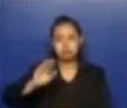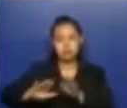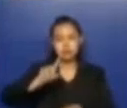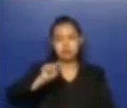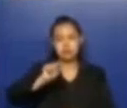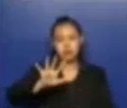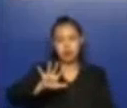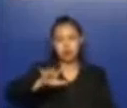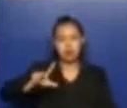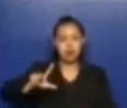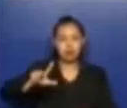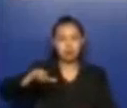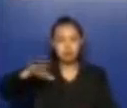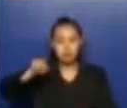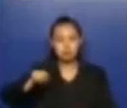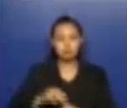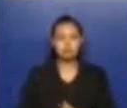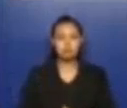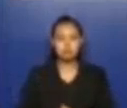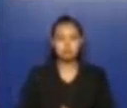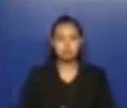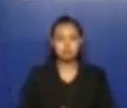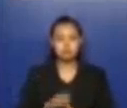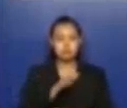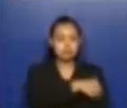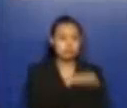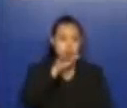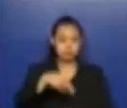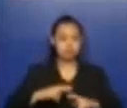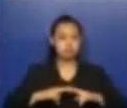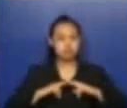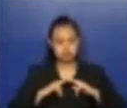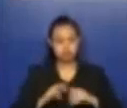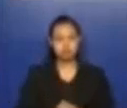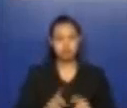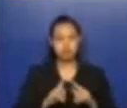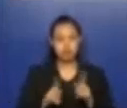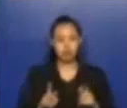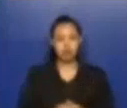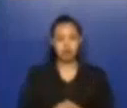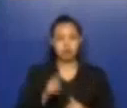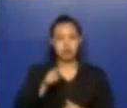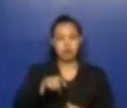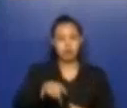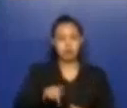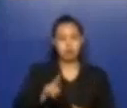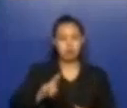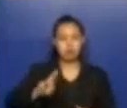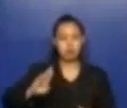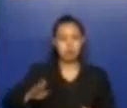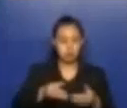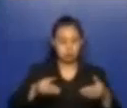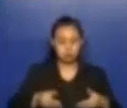าทอันนี้คือเทศบาลจัดเก็บเองแต่เมื่อพ.ร.บ.ภาษีที่ดิน